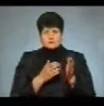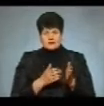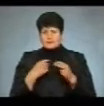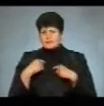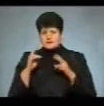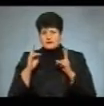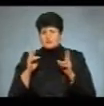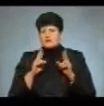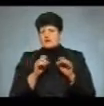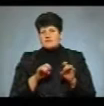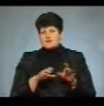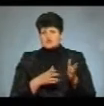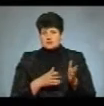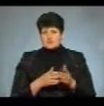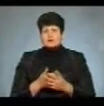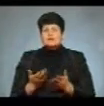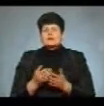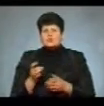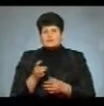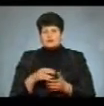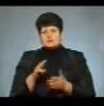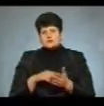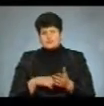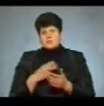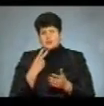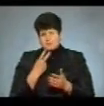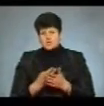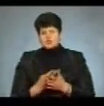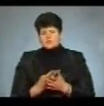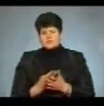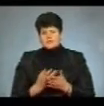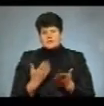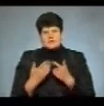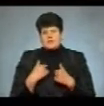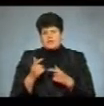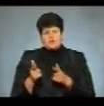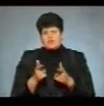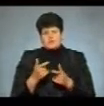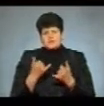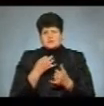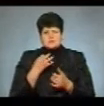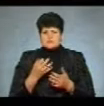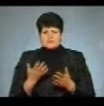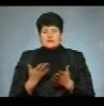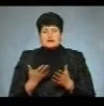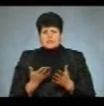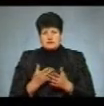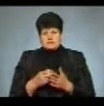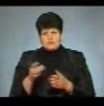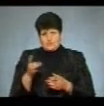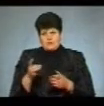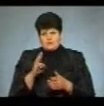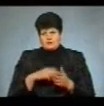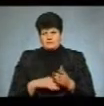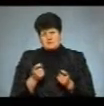знаю, поки як вони вирішені. А який розмір? Там штраф передбачений, однак не готовий зараз сказати, який саме, але це